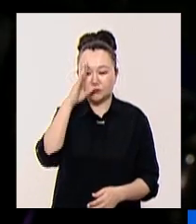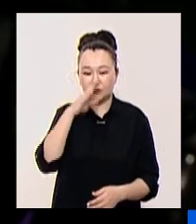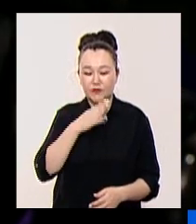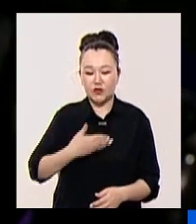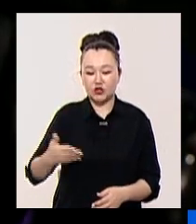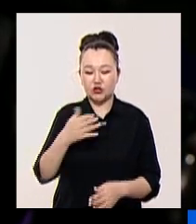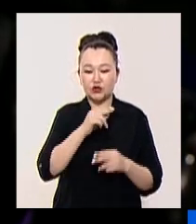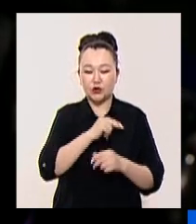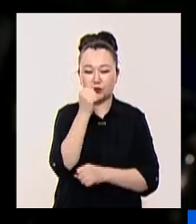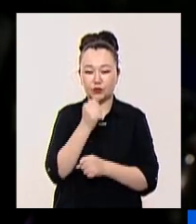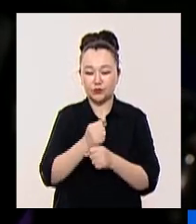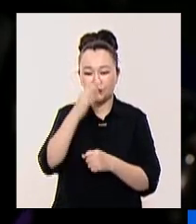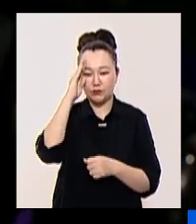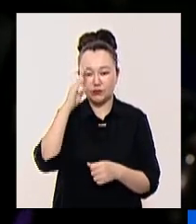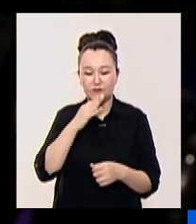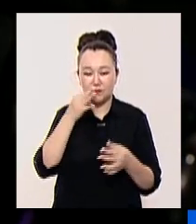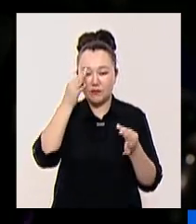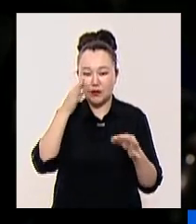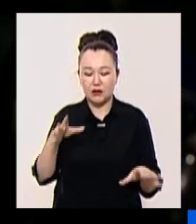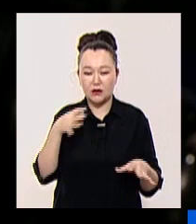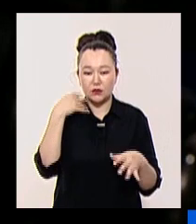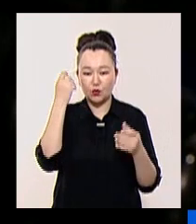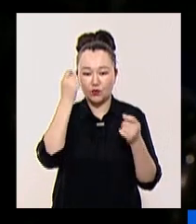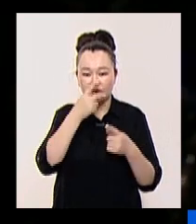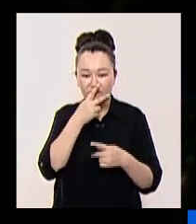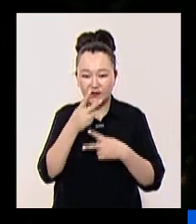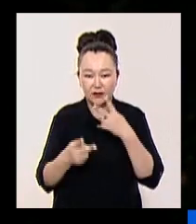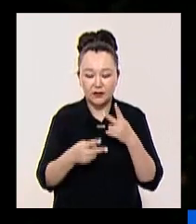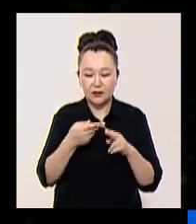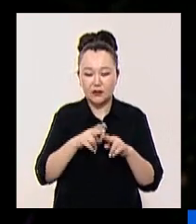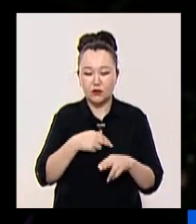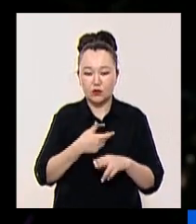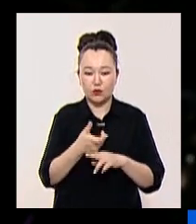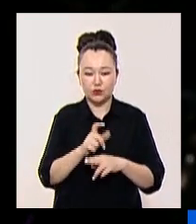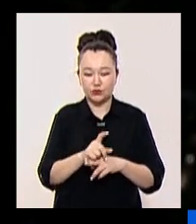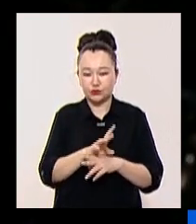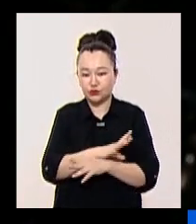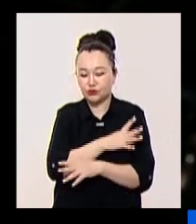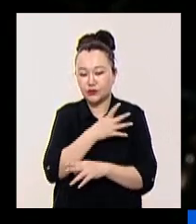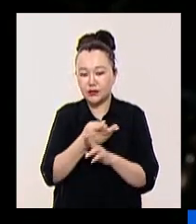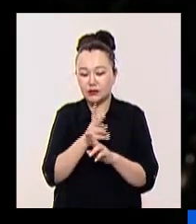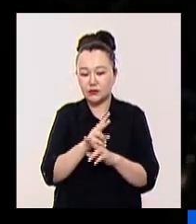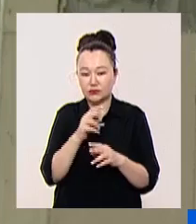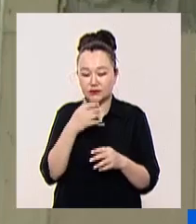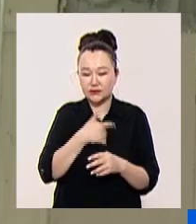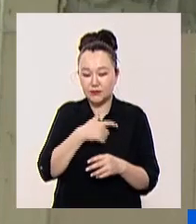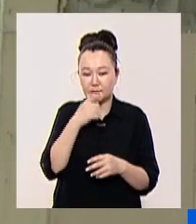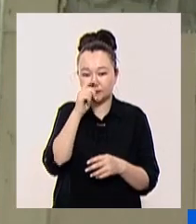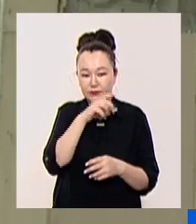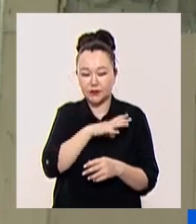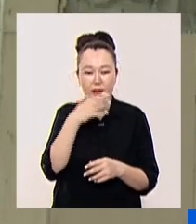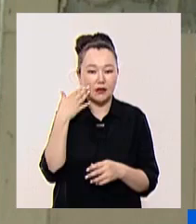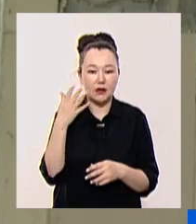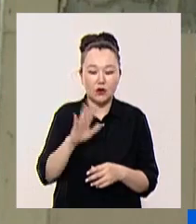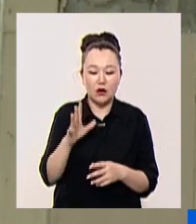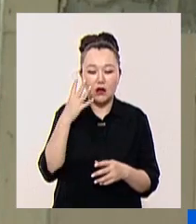Наши сотрудники, девушки, парни плакали, когда впервые увидели это все, и я тоже был в очень удрученном состоянии. Было нелегко. Алматинцы